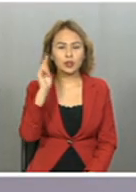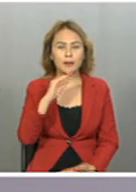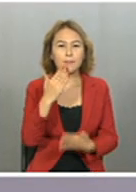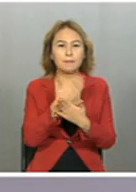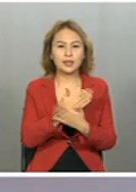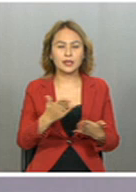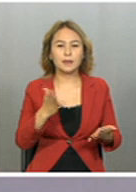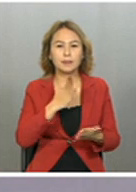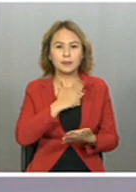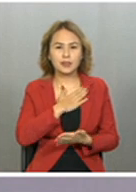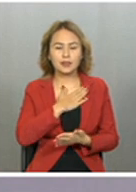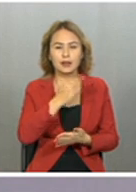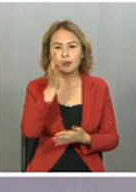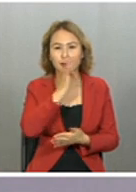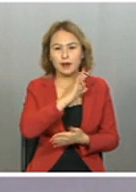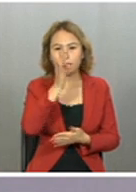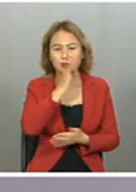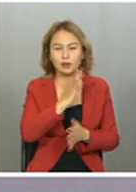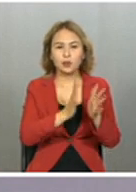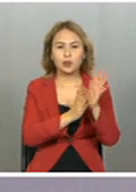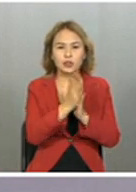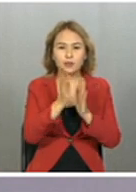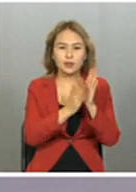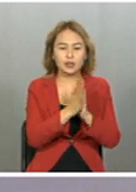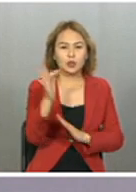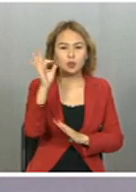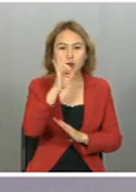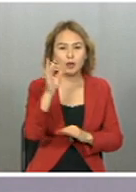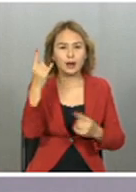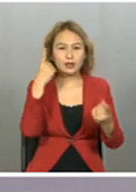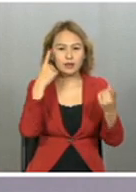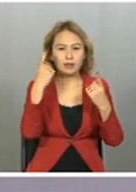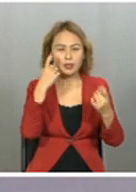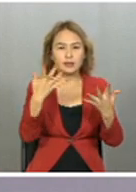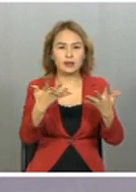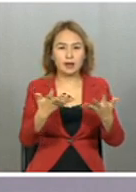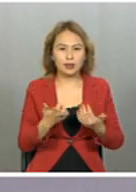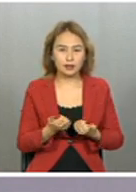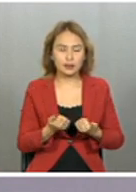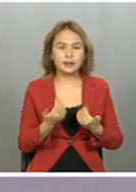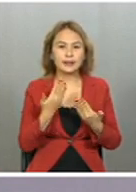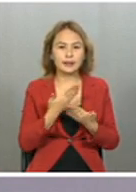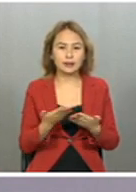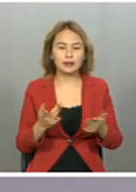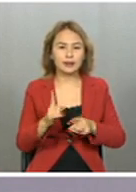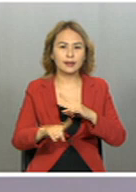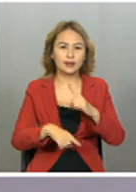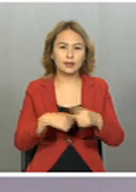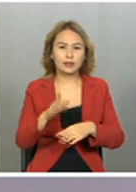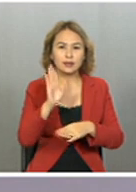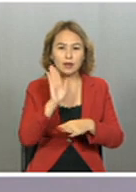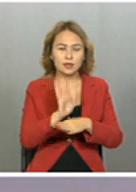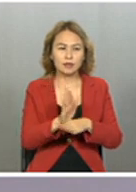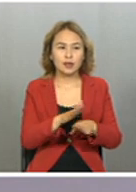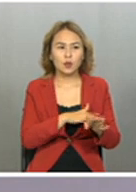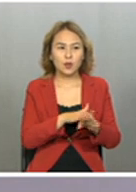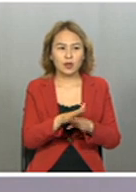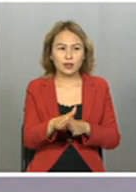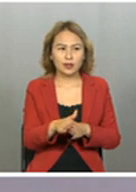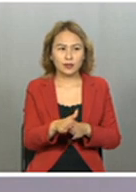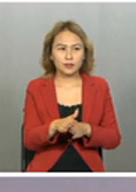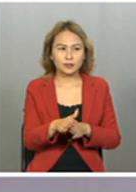біз дәрілік өсімдіктер туралы біраз мәлімет алдық. Енді келесі тапсырманы